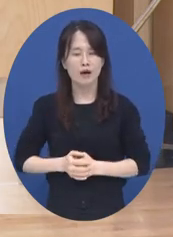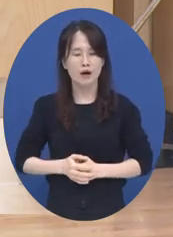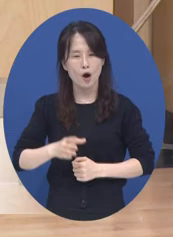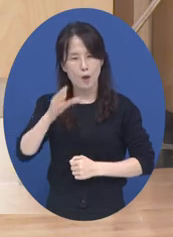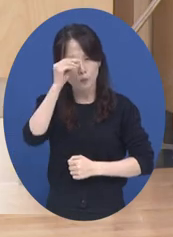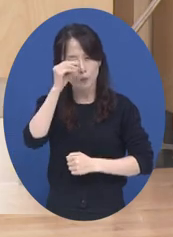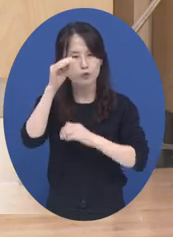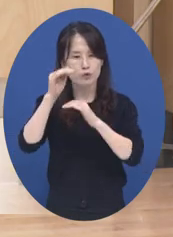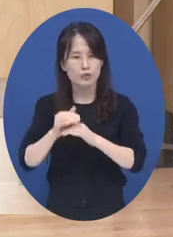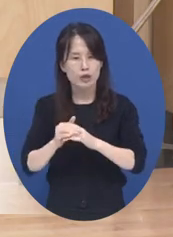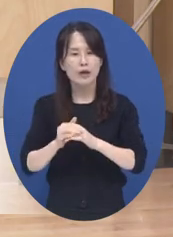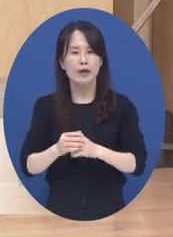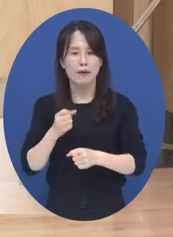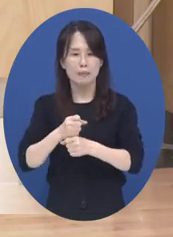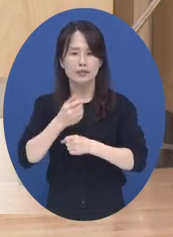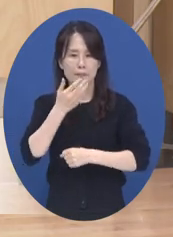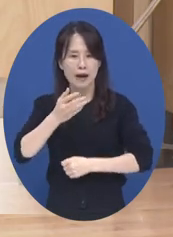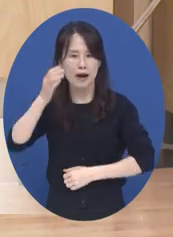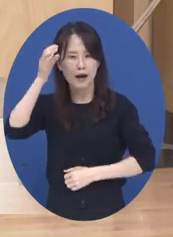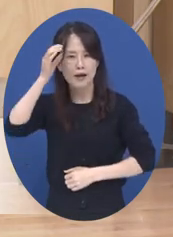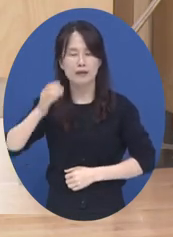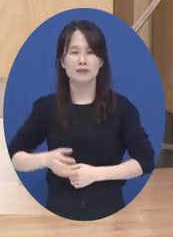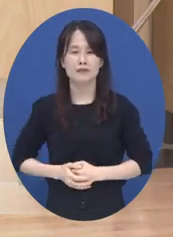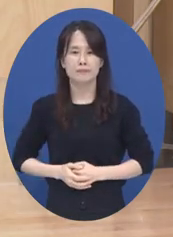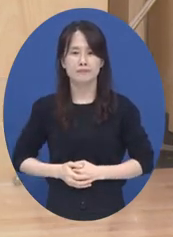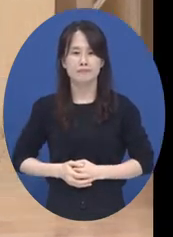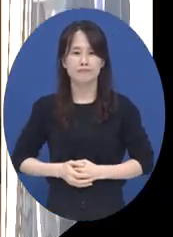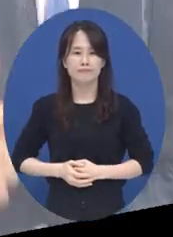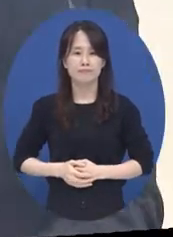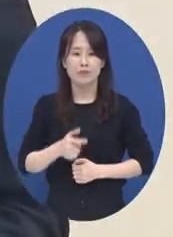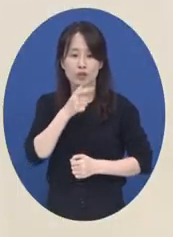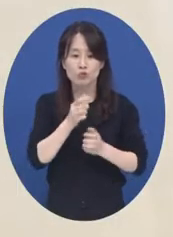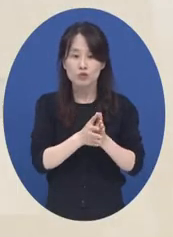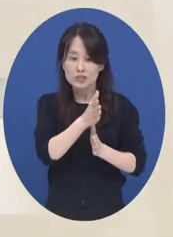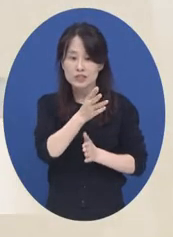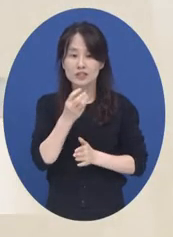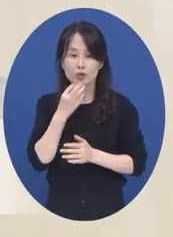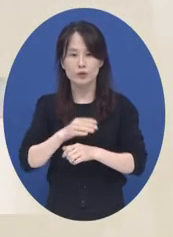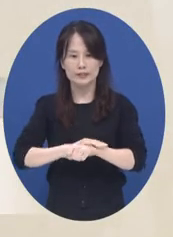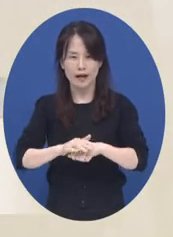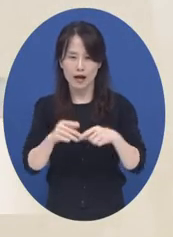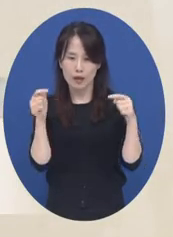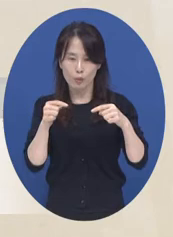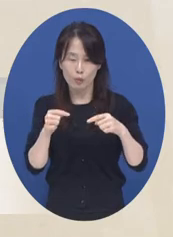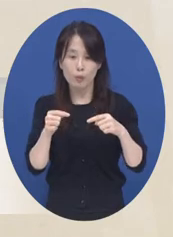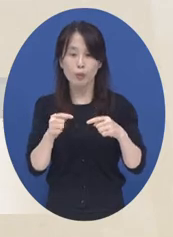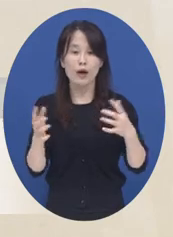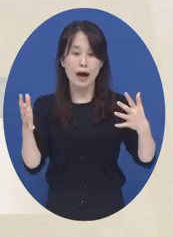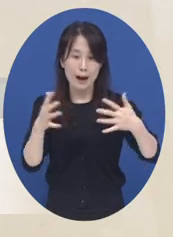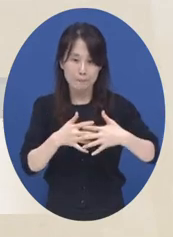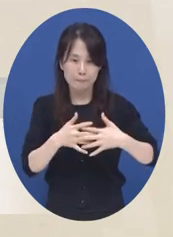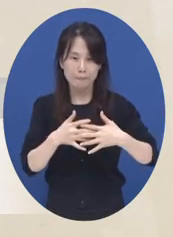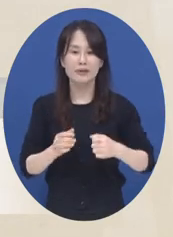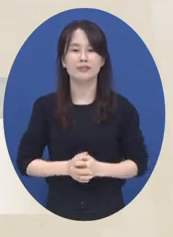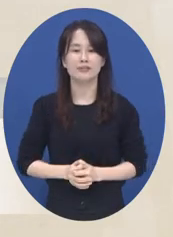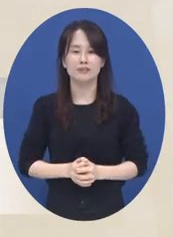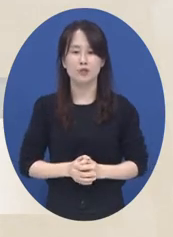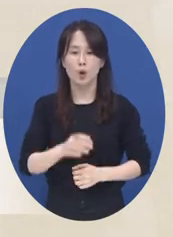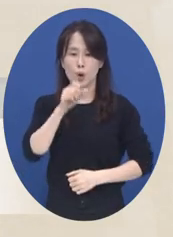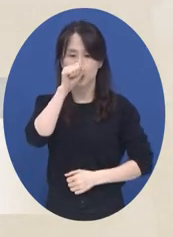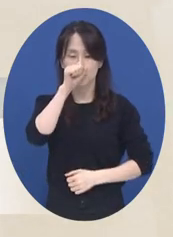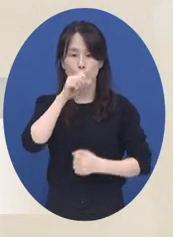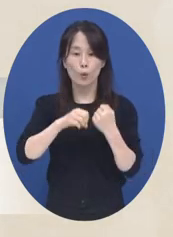거다. 모범적인 사례 만들 수도 있을 거라는 기대도 합니다. 수원시와 경기도가 그런 부분을